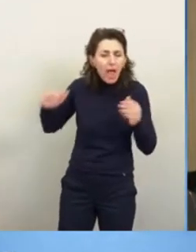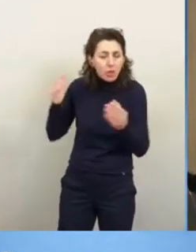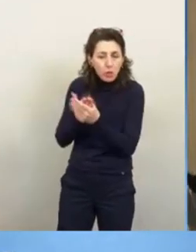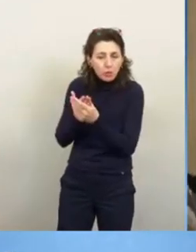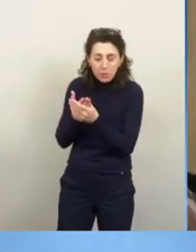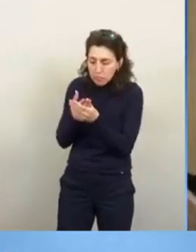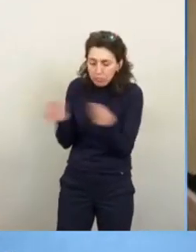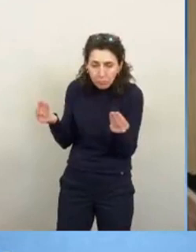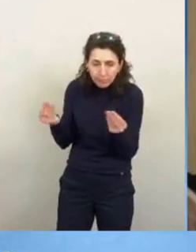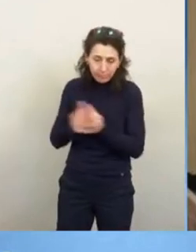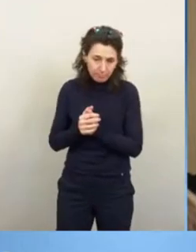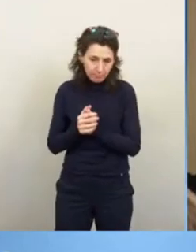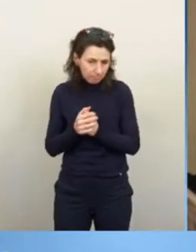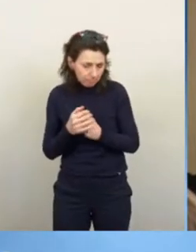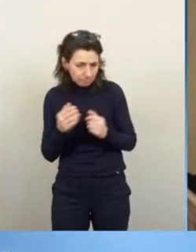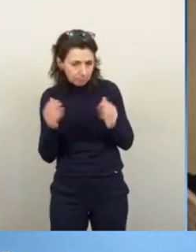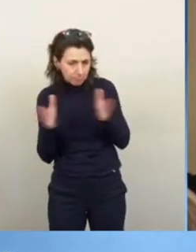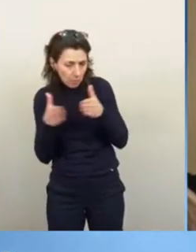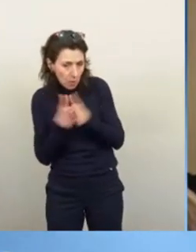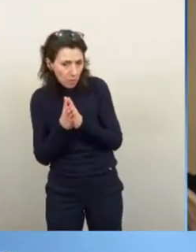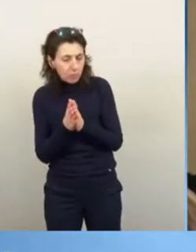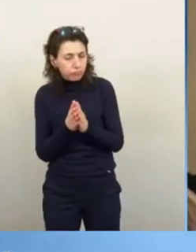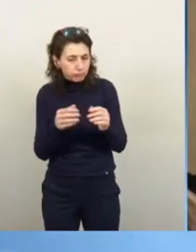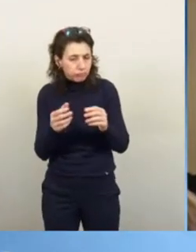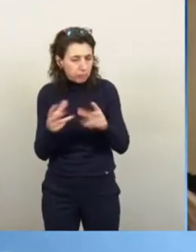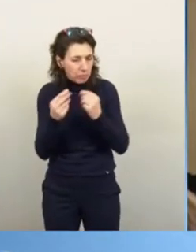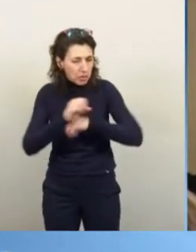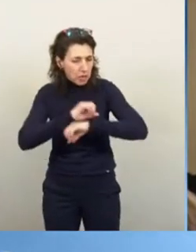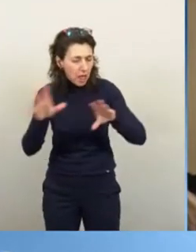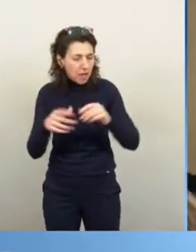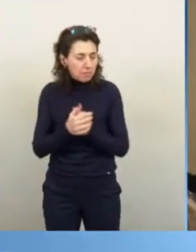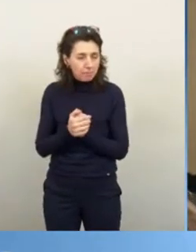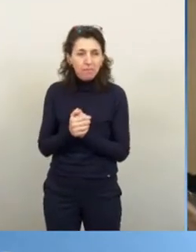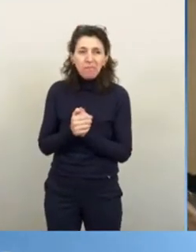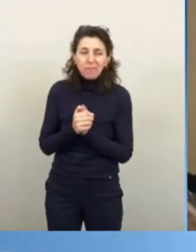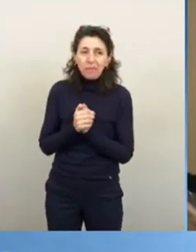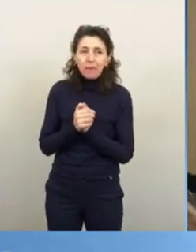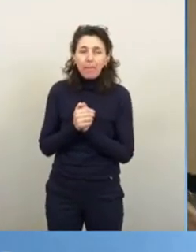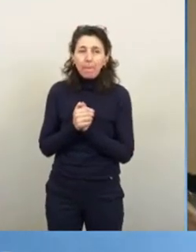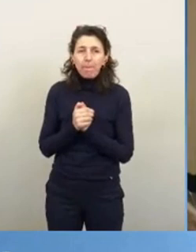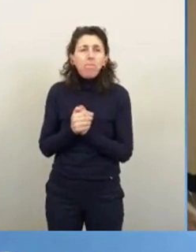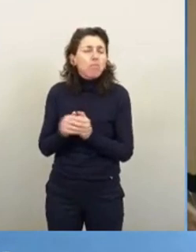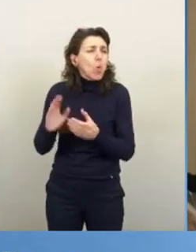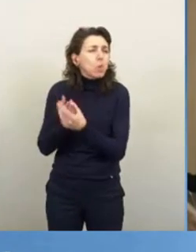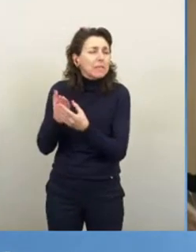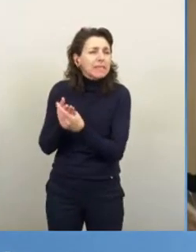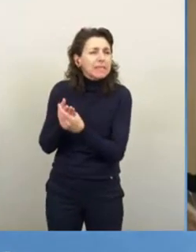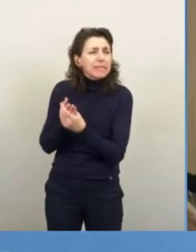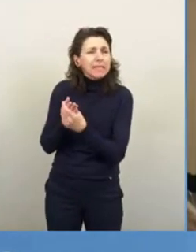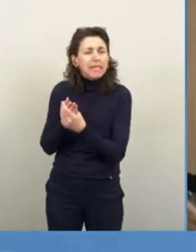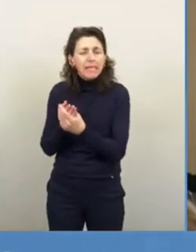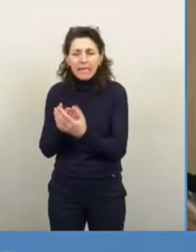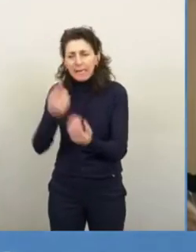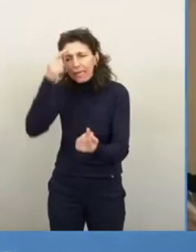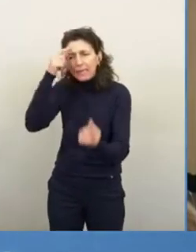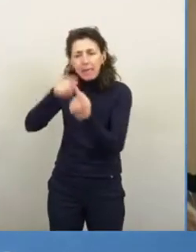mais je voulais en avoir confirmation de votre bouche c'était une histoire avec l'éclaireur alors